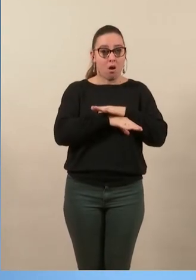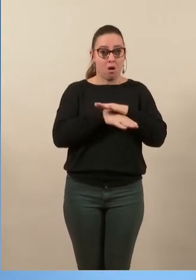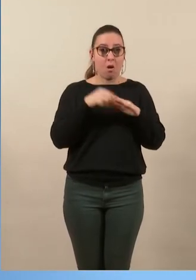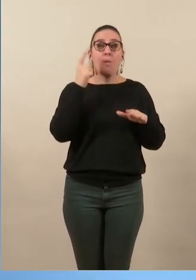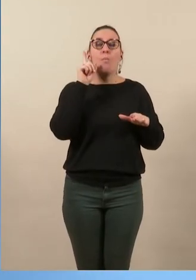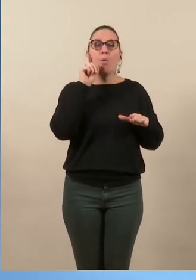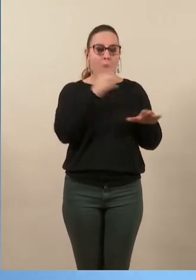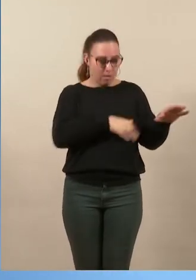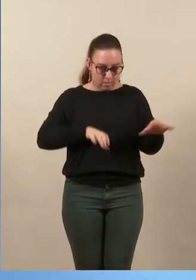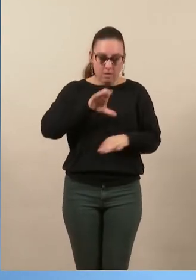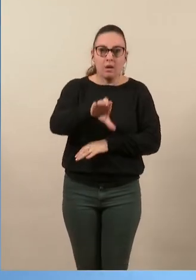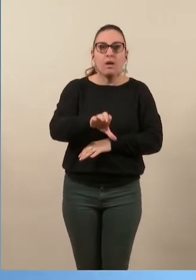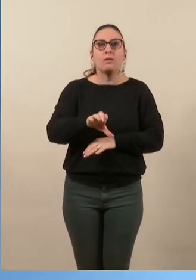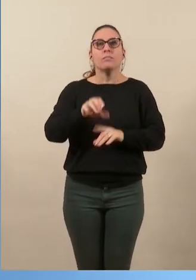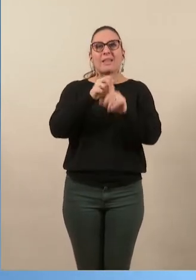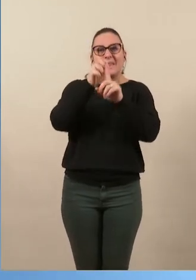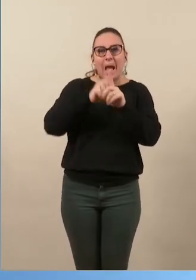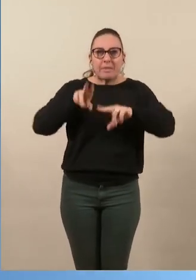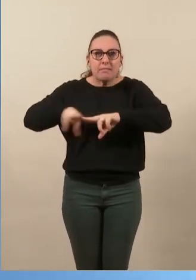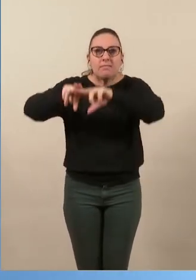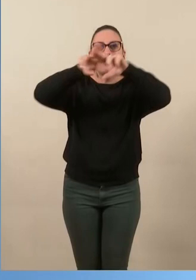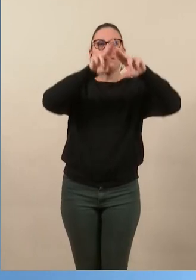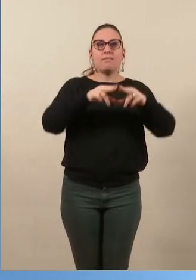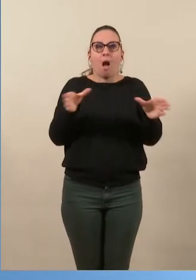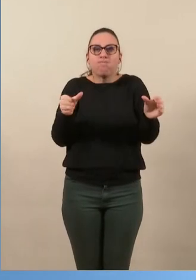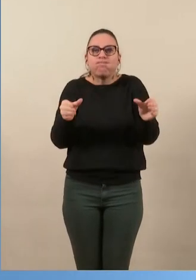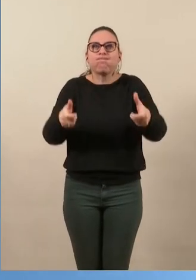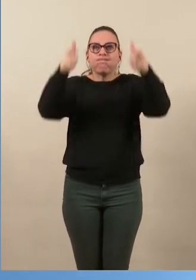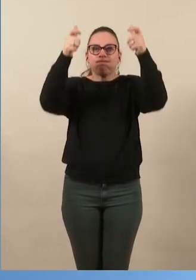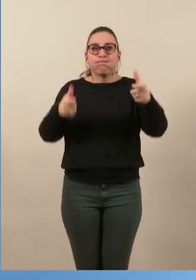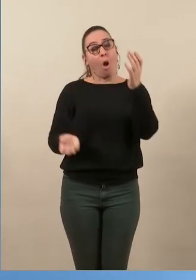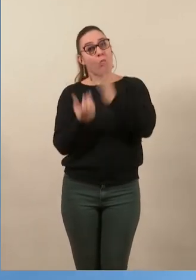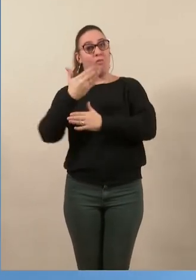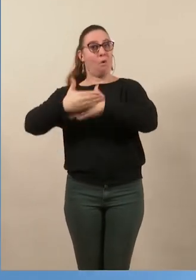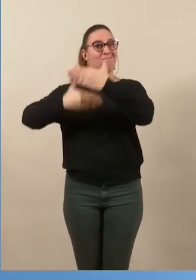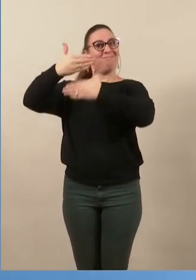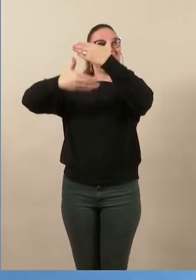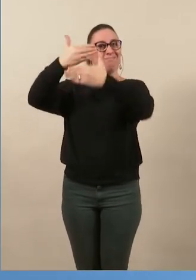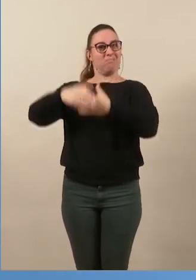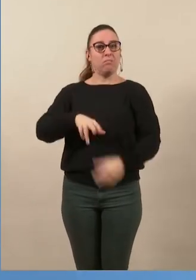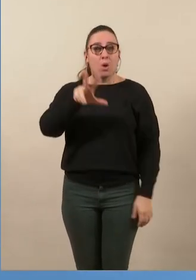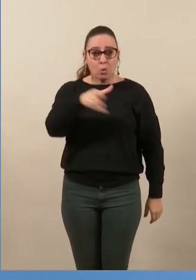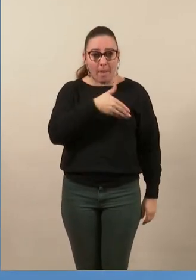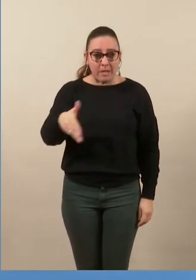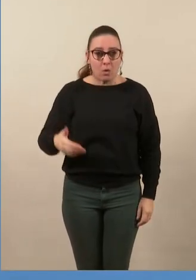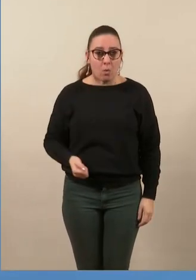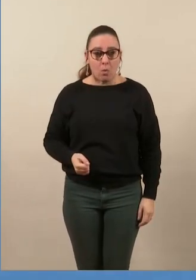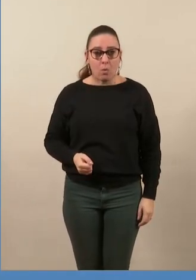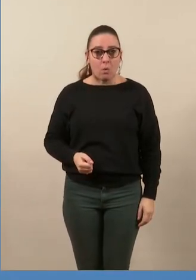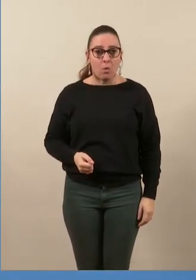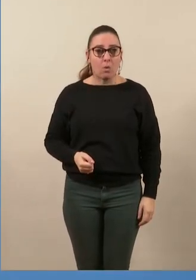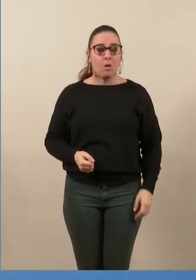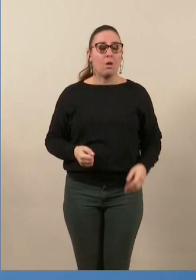rénover thermiquement réhabiliter des logements et en construire des nouveaux 3 millions alors